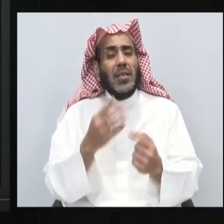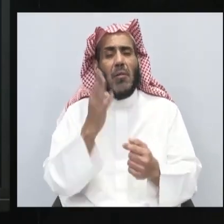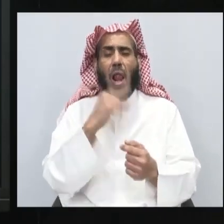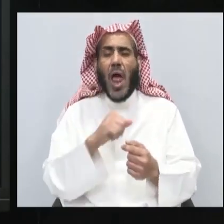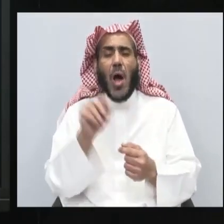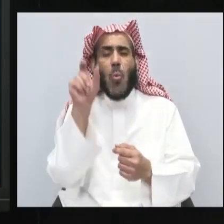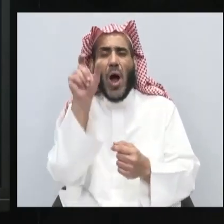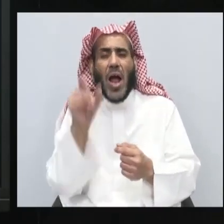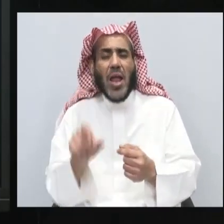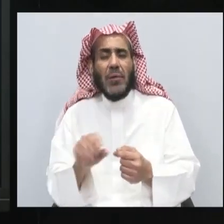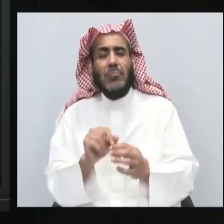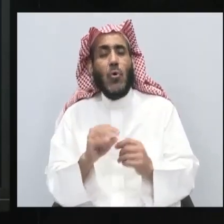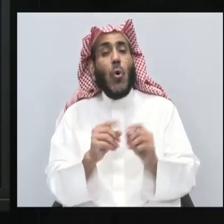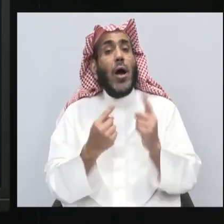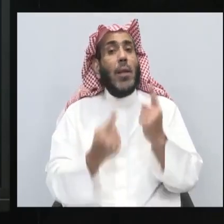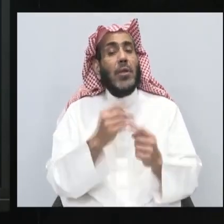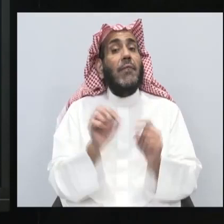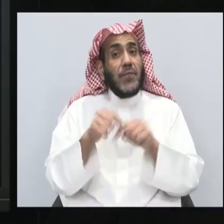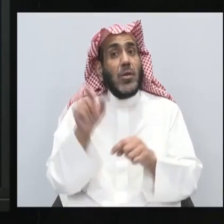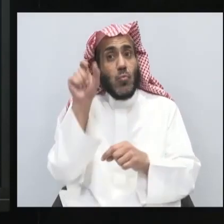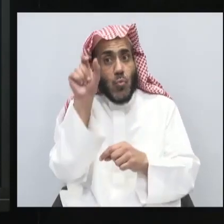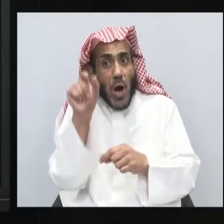لاوعائية ونباتات وعائية.